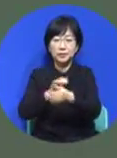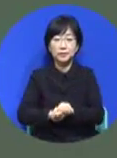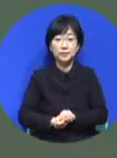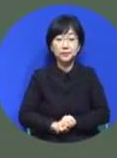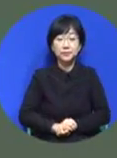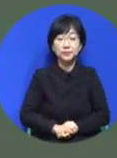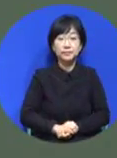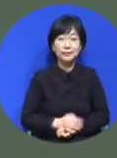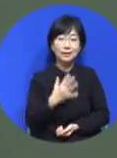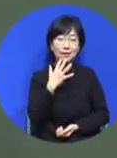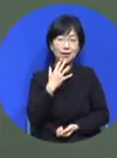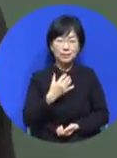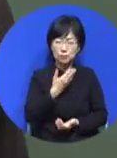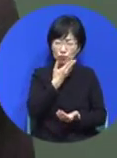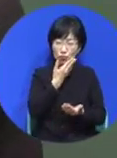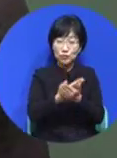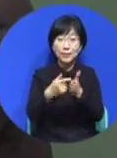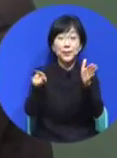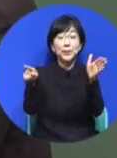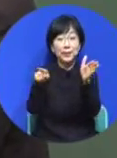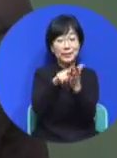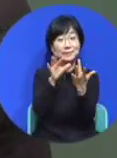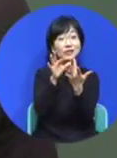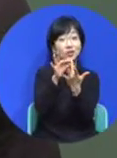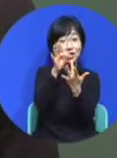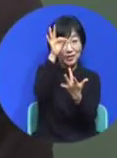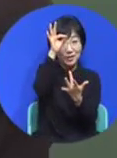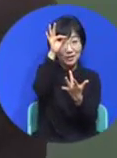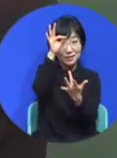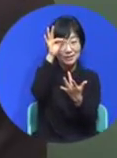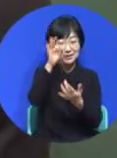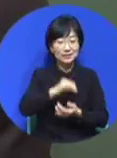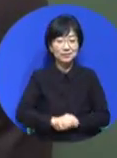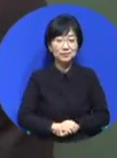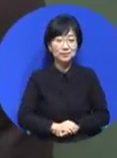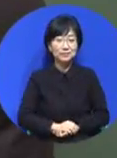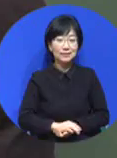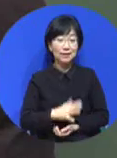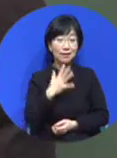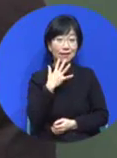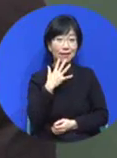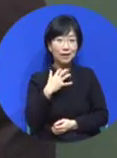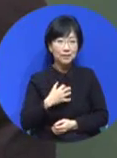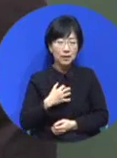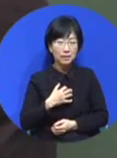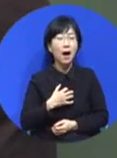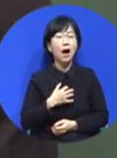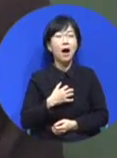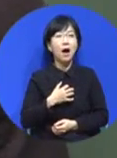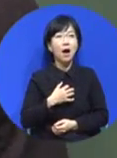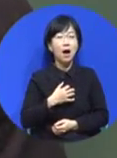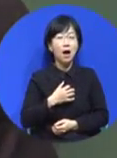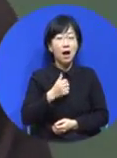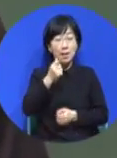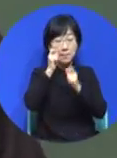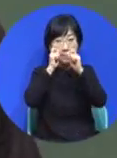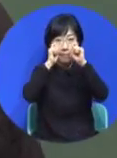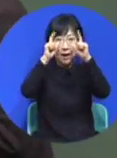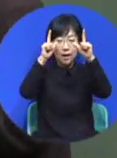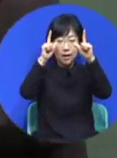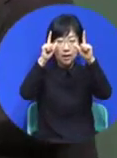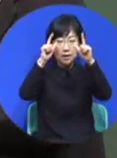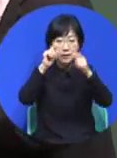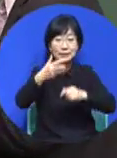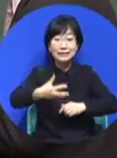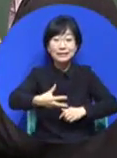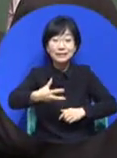He made so many very important decisions of faith. 깨달았어요. He realized. 창세기 20장 1절에서